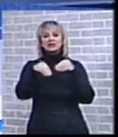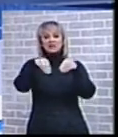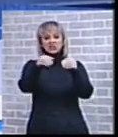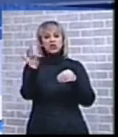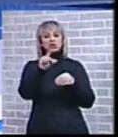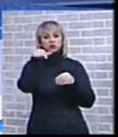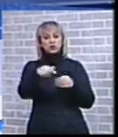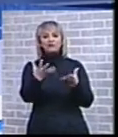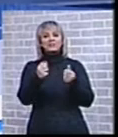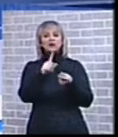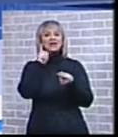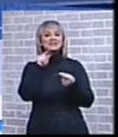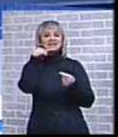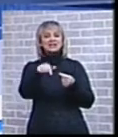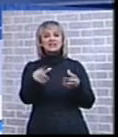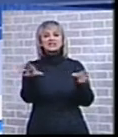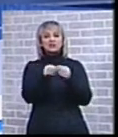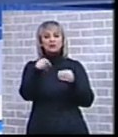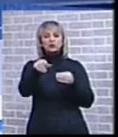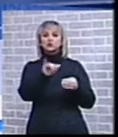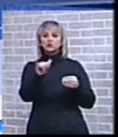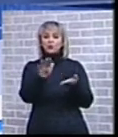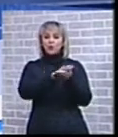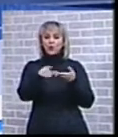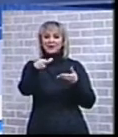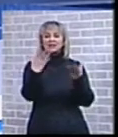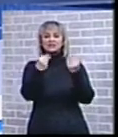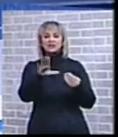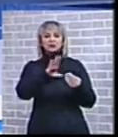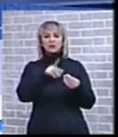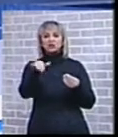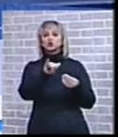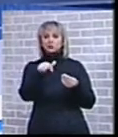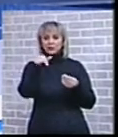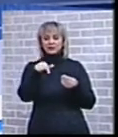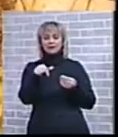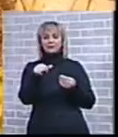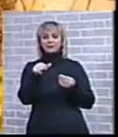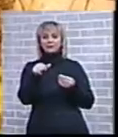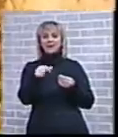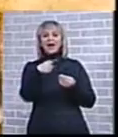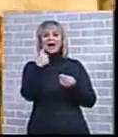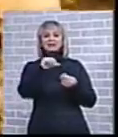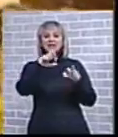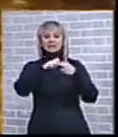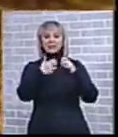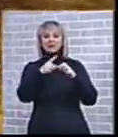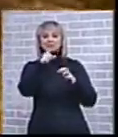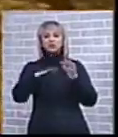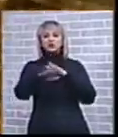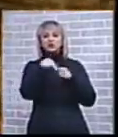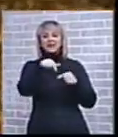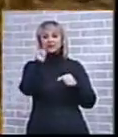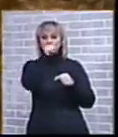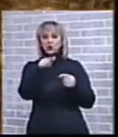Ростов. Причем озеленение совместилось с уборкой. День стал еще и субботником. Одна из проблемных зон этого